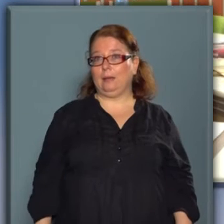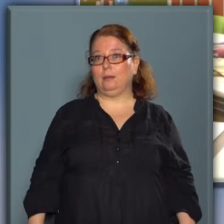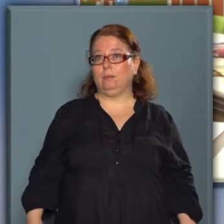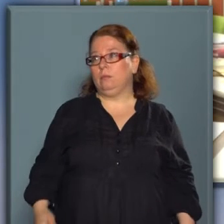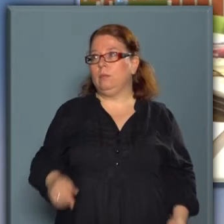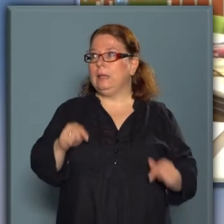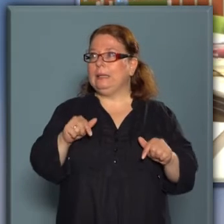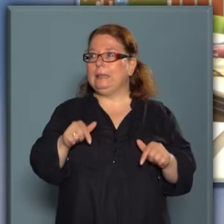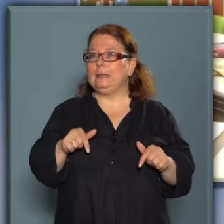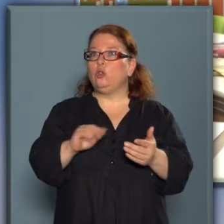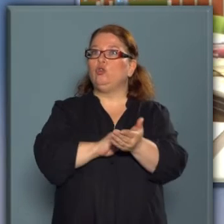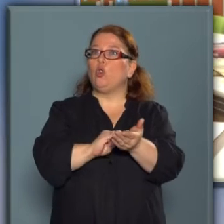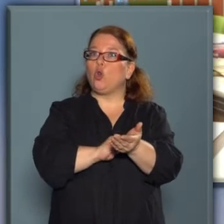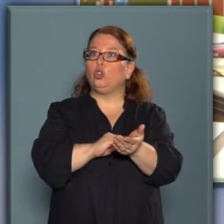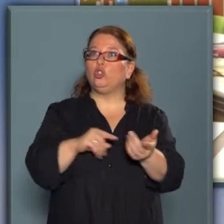tehát itt a